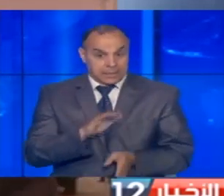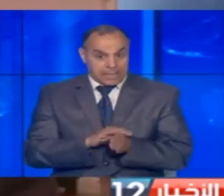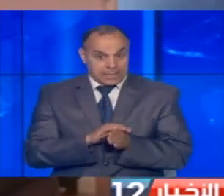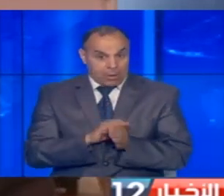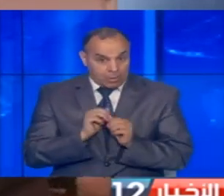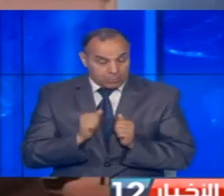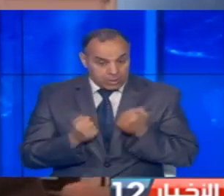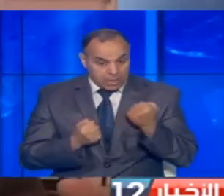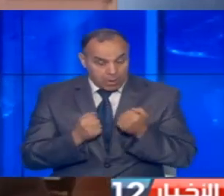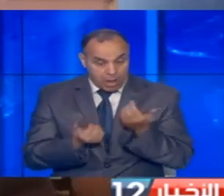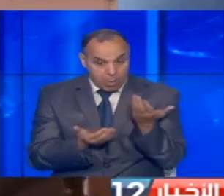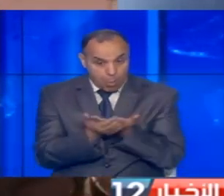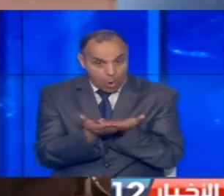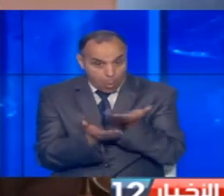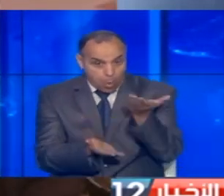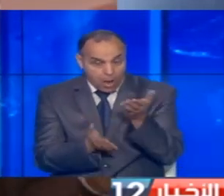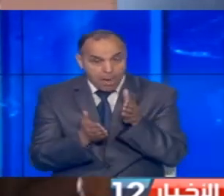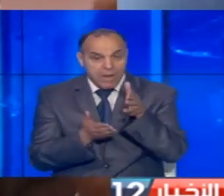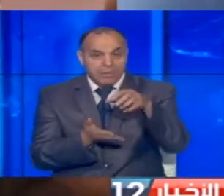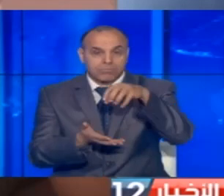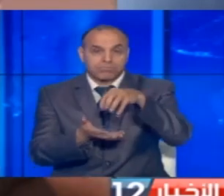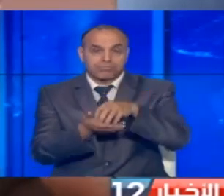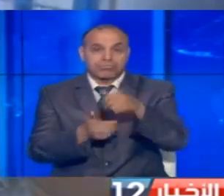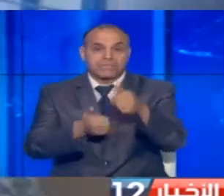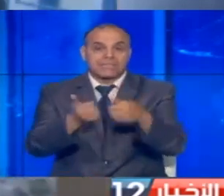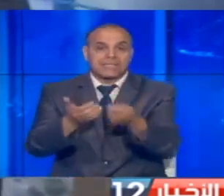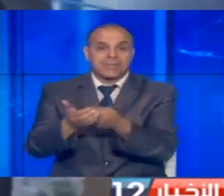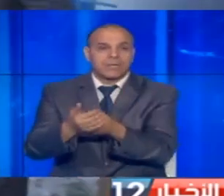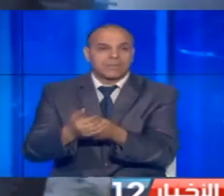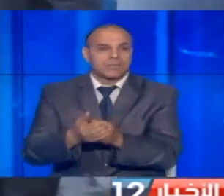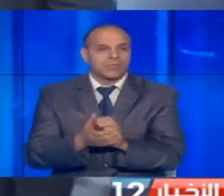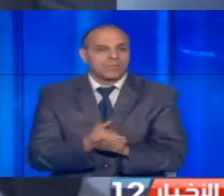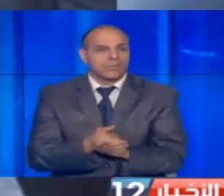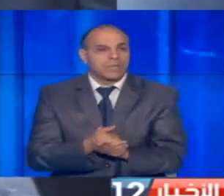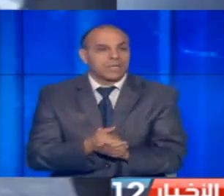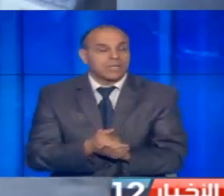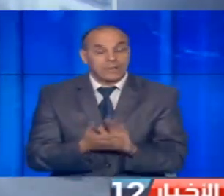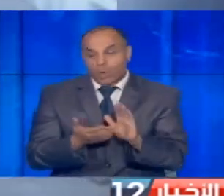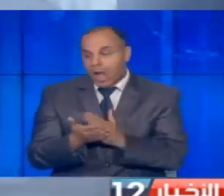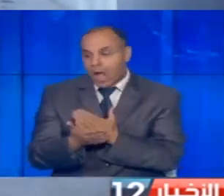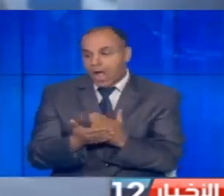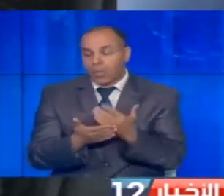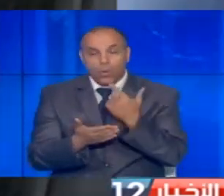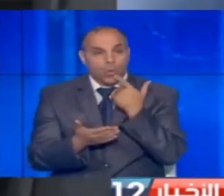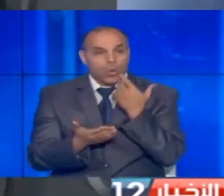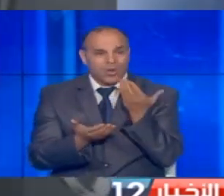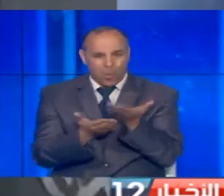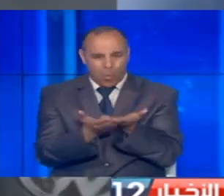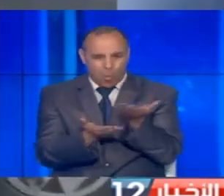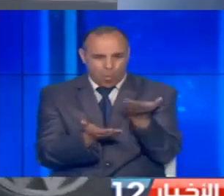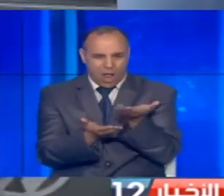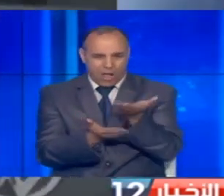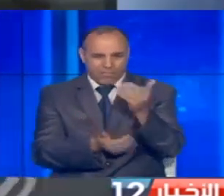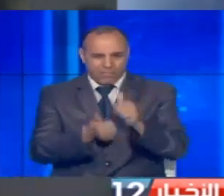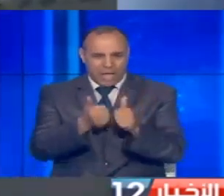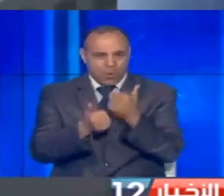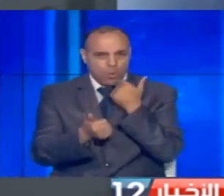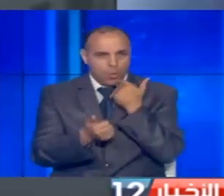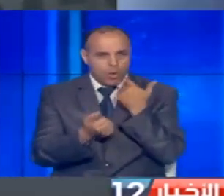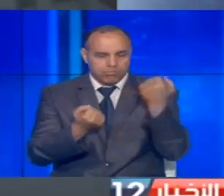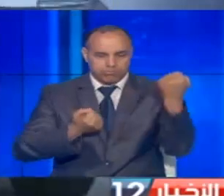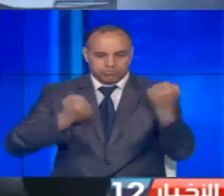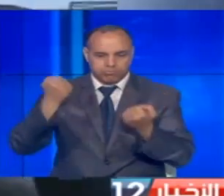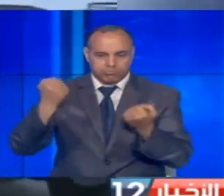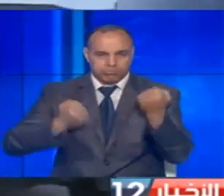بهذه الاختبارات إلى مراكز الاختبارات الكتابية. من هنا تبدأ الاستعدادات لإيصال الاختبارات الكتابية بشحنها في